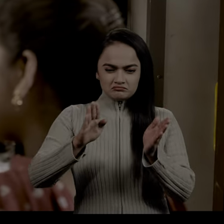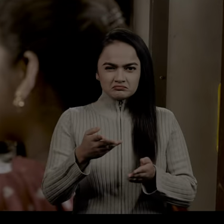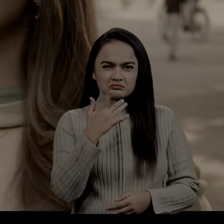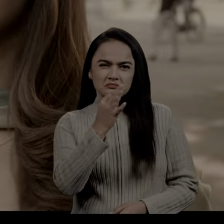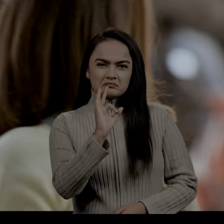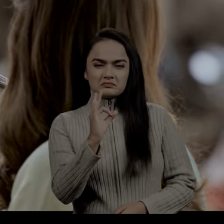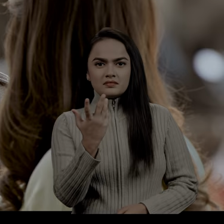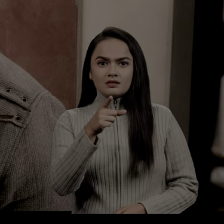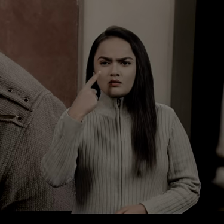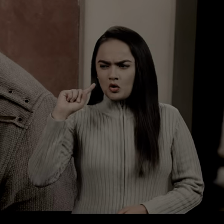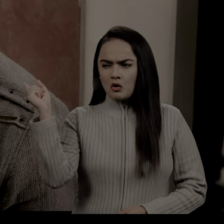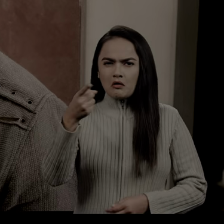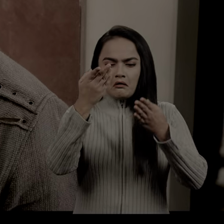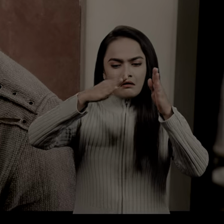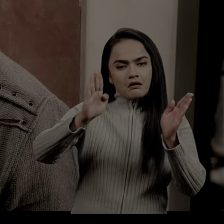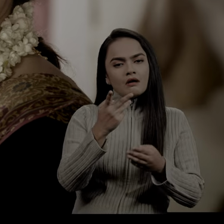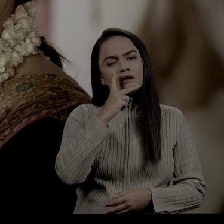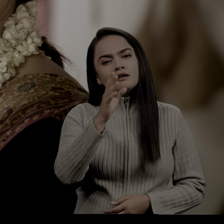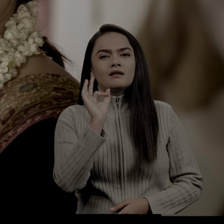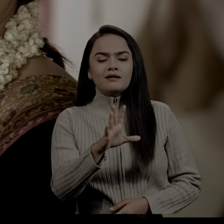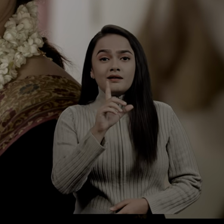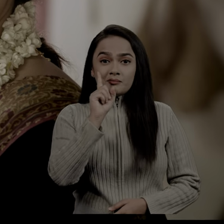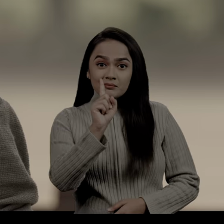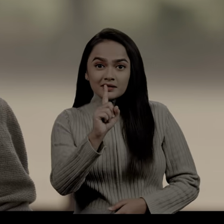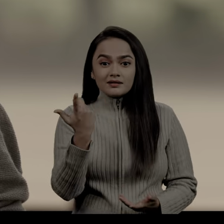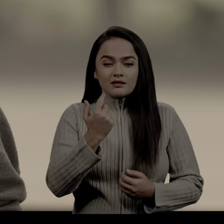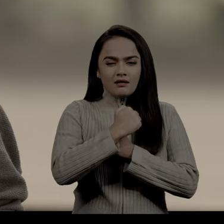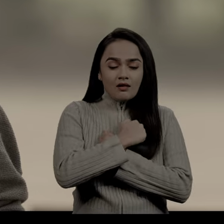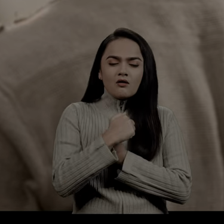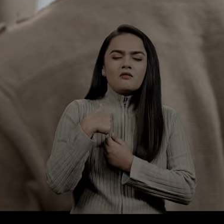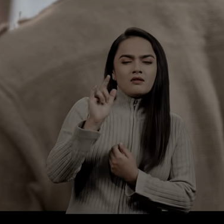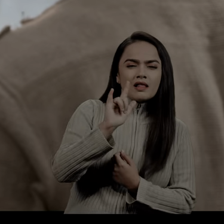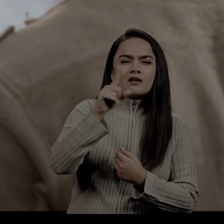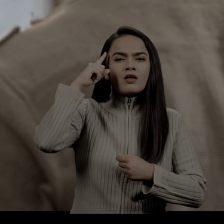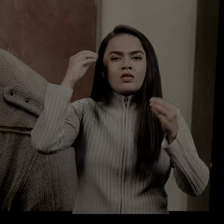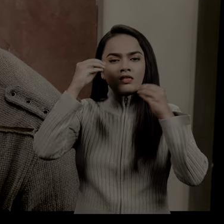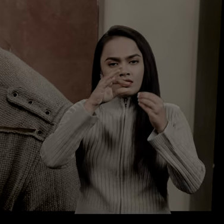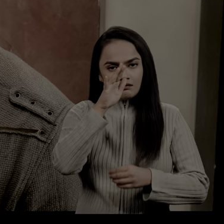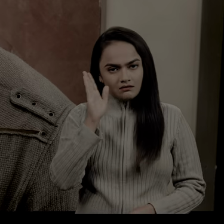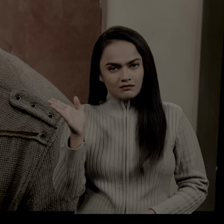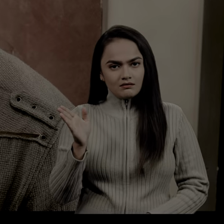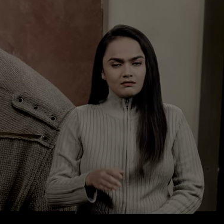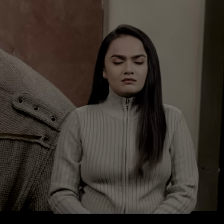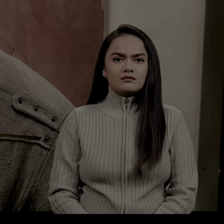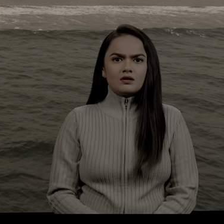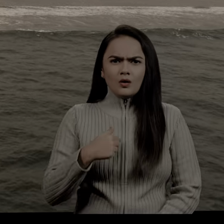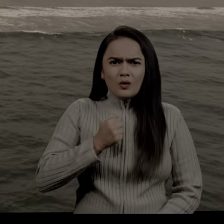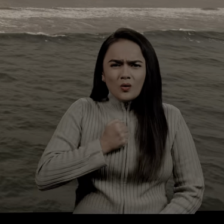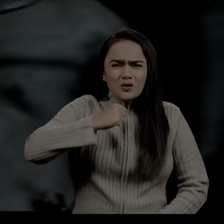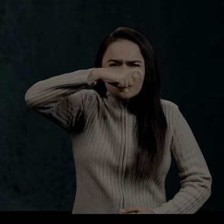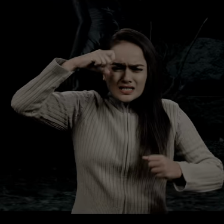కొలతలు బాగున్నాయి, ఒక జాతి మొత్తం కొలతలే చూస్తారు. కాకపోతే అనుభూతి, ఆరాధన అని అర్థం లేని భూతులు